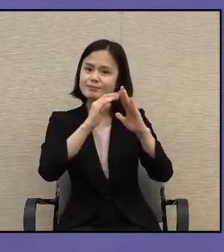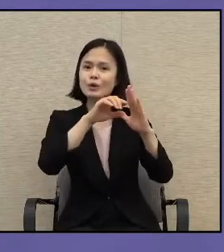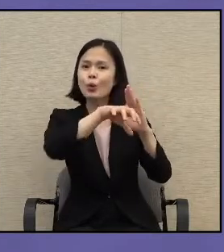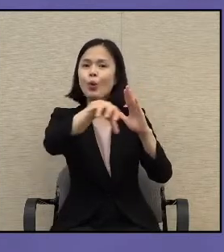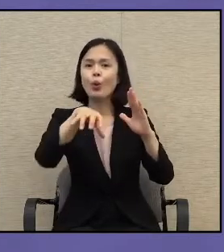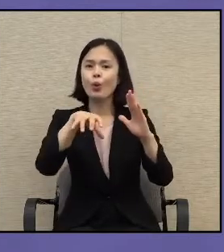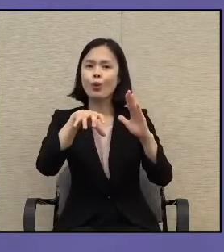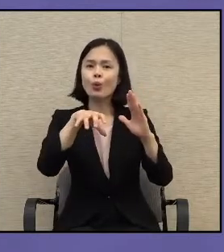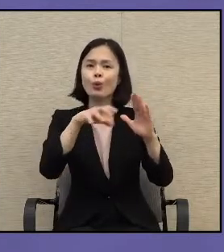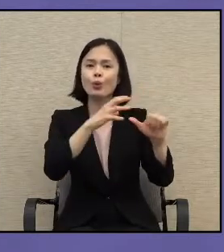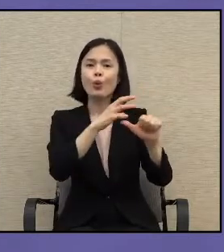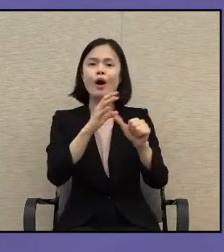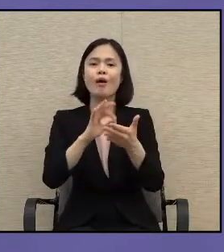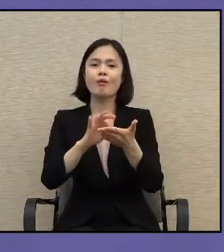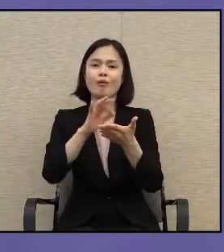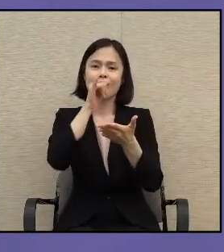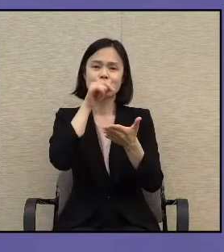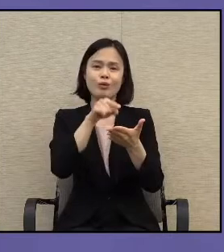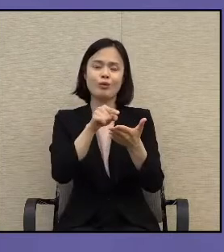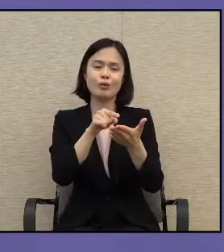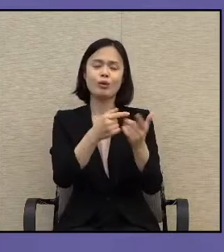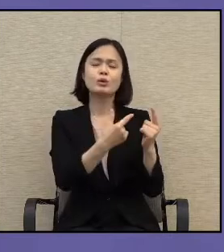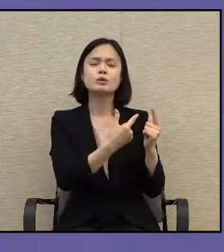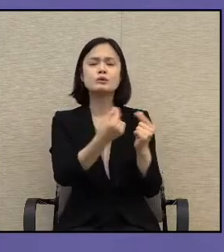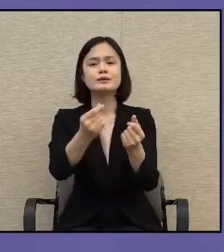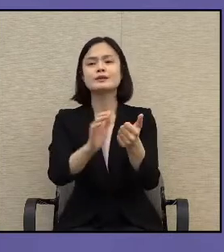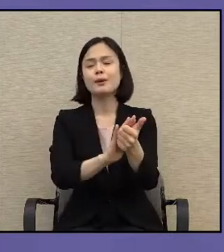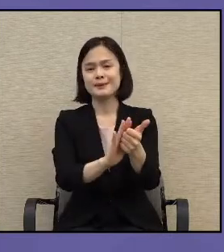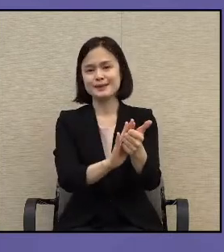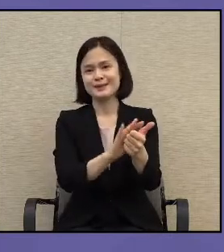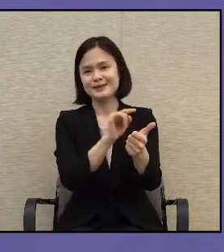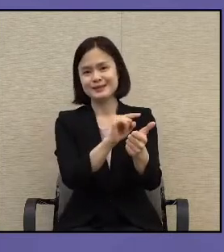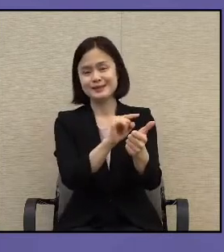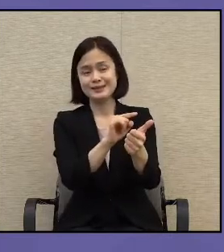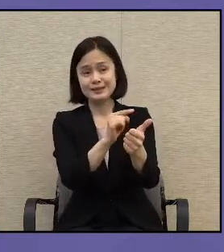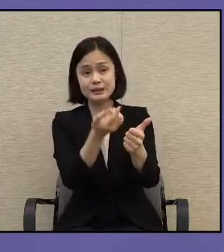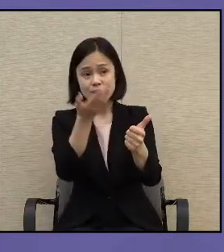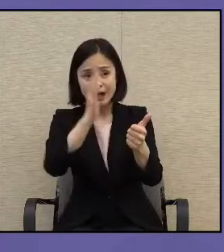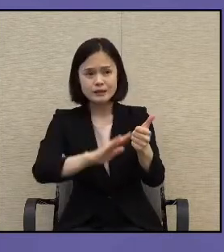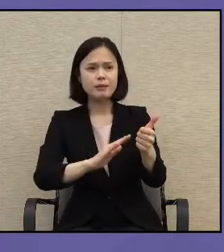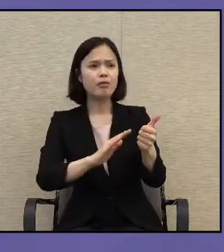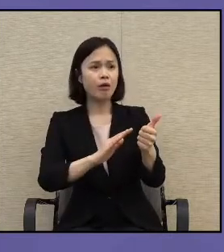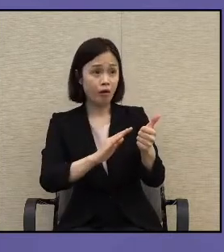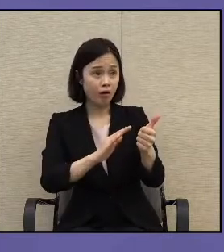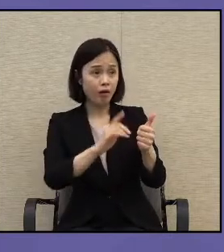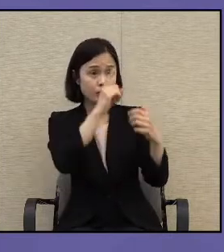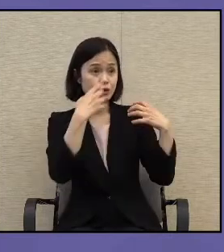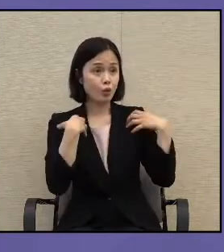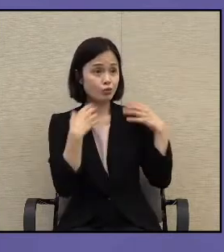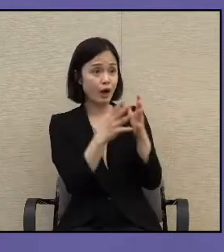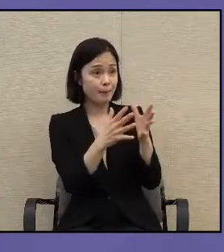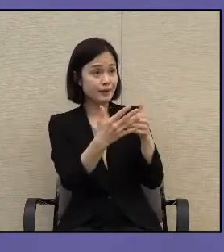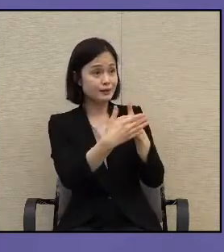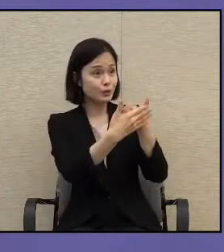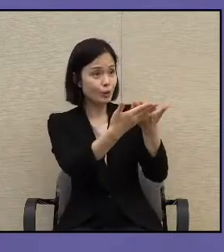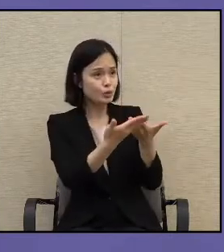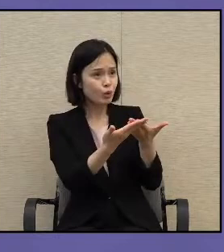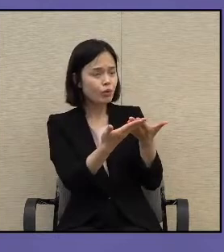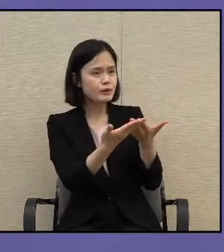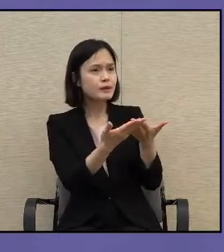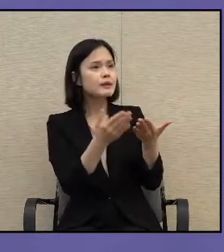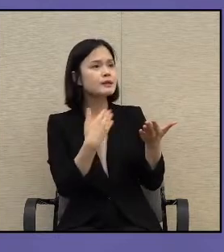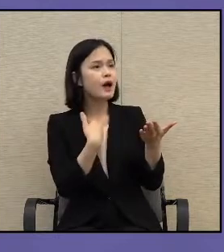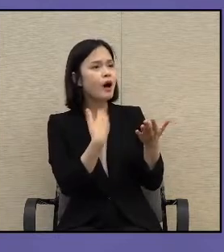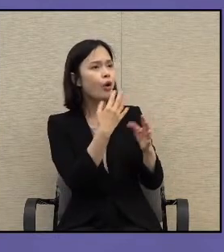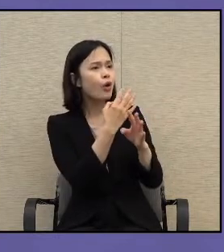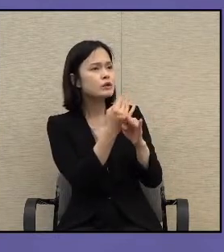웨이팅 리스트에서 오래 기다려야 되기도 하지만 어쨌든 이제 시간이 지나면 서비스가 제공이